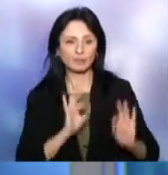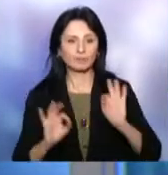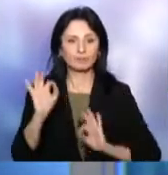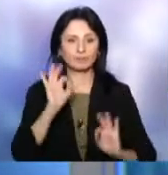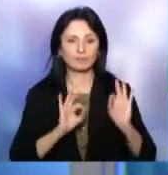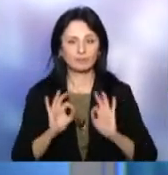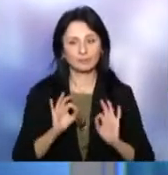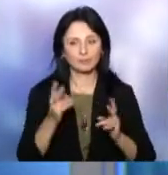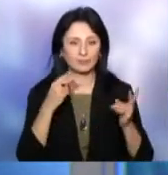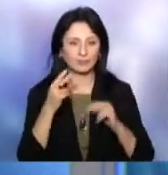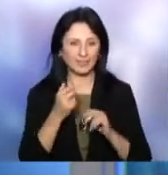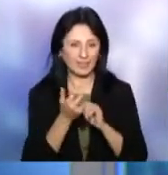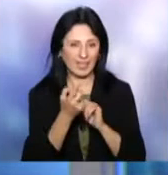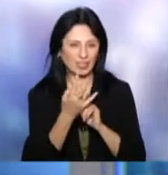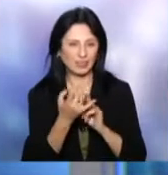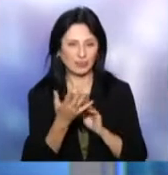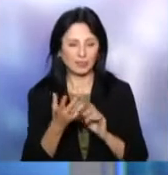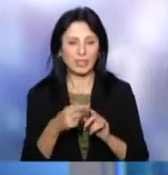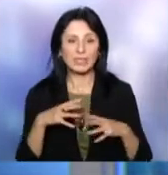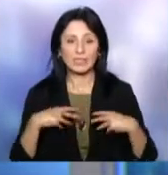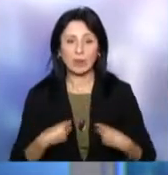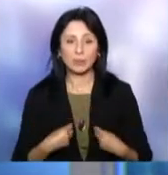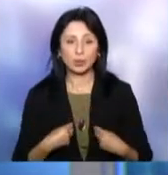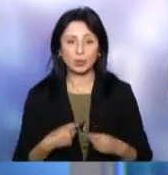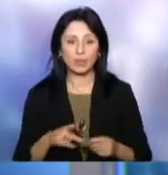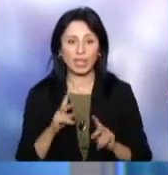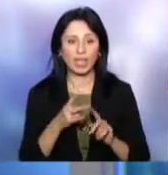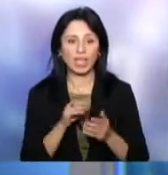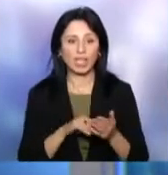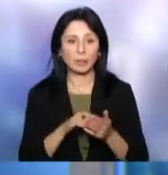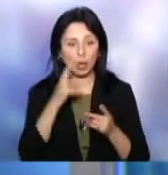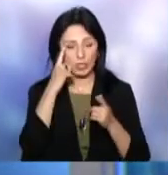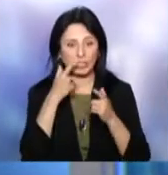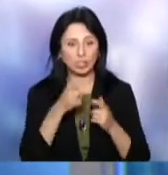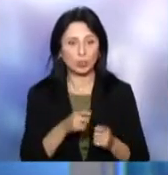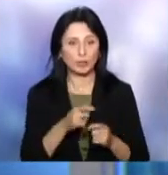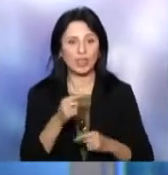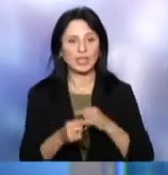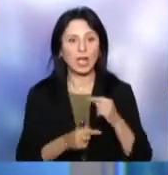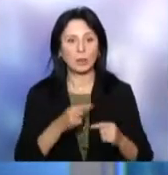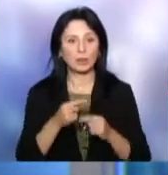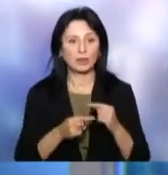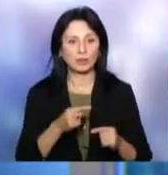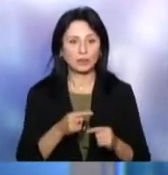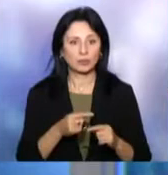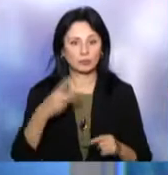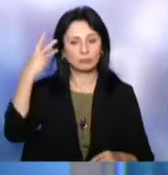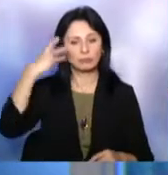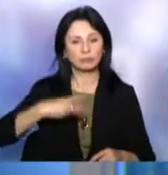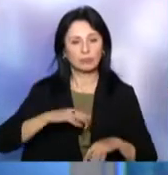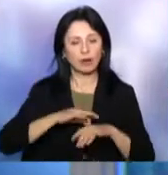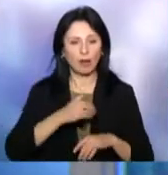თავს იწონებენ და სამწუხაროდ იმეორებენ იმ სტერეოტიპს, რომელიც დამკვიდრა გარუჯულ